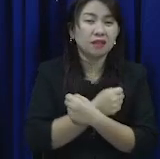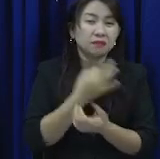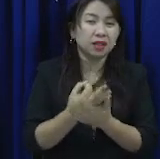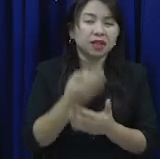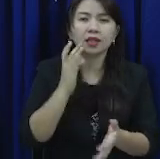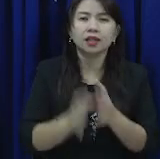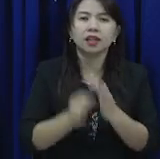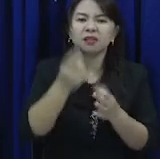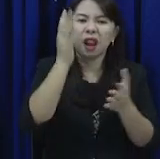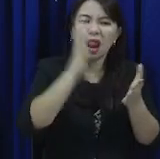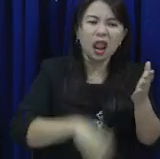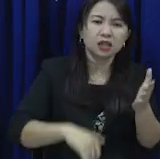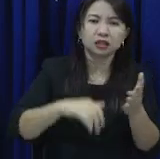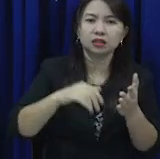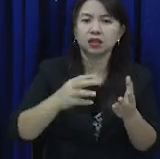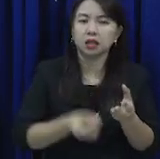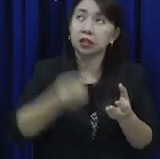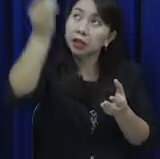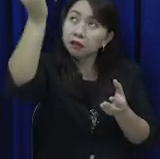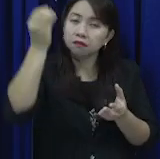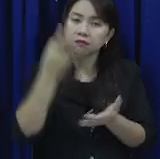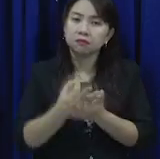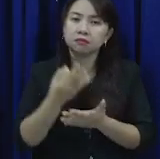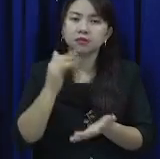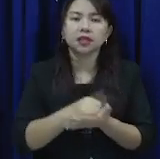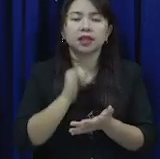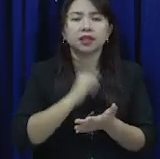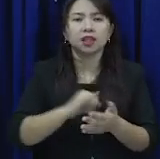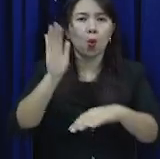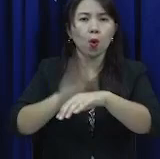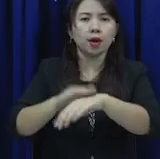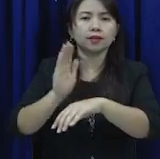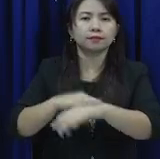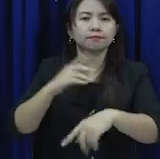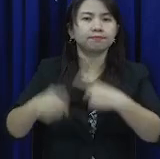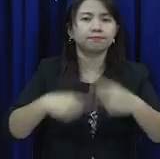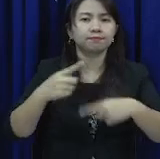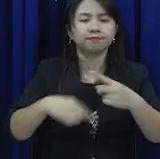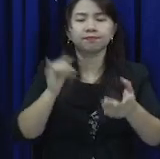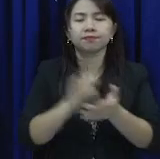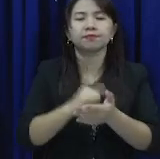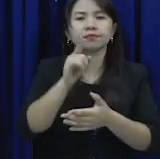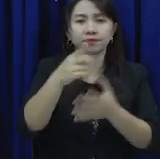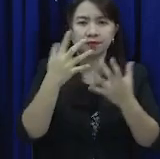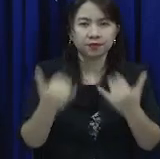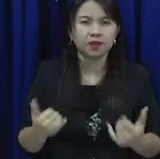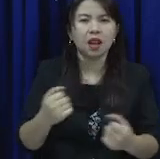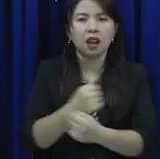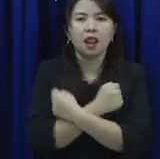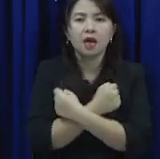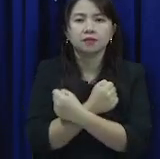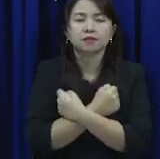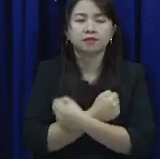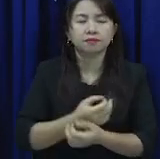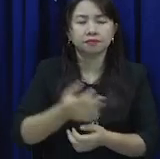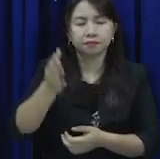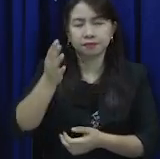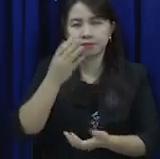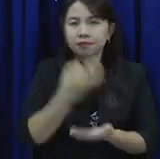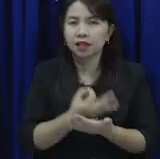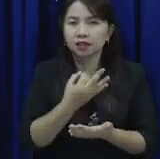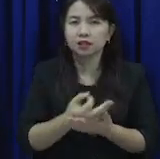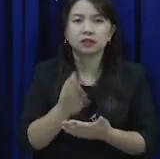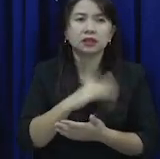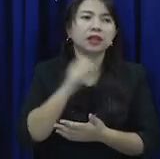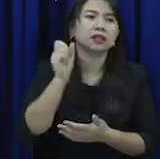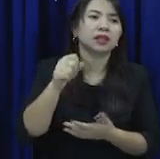panginoon that's already a warning sign na napapamahal ka na kumbaga sa ano it's already the red